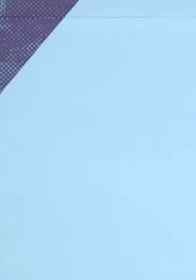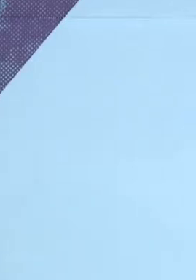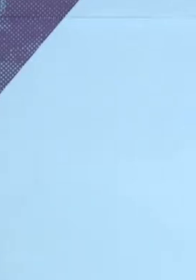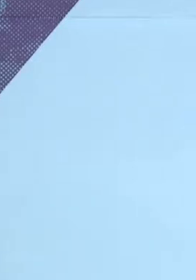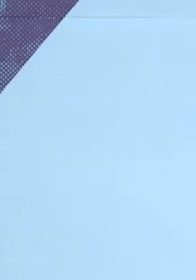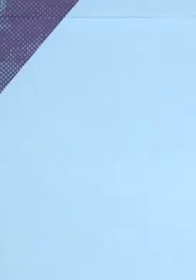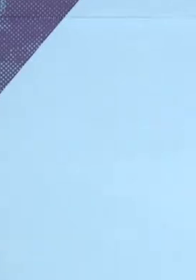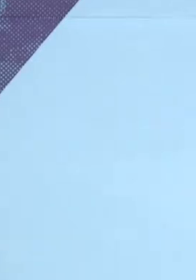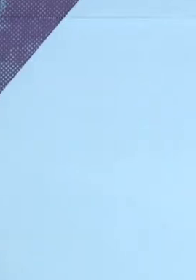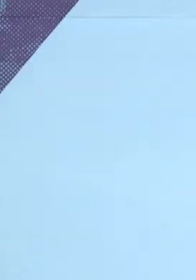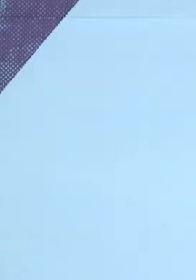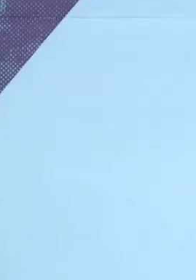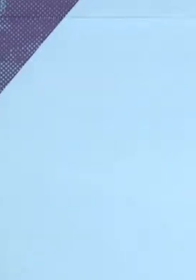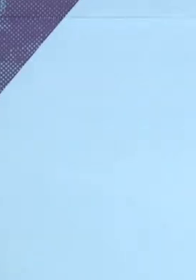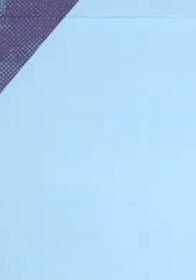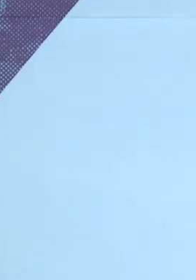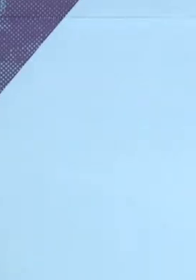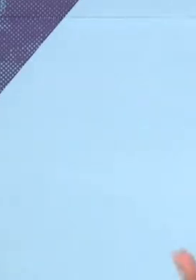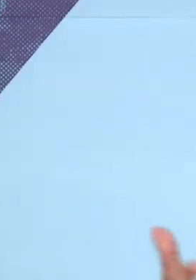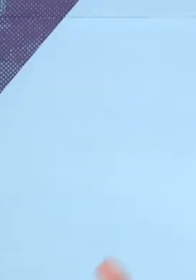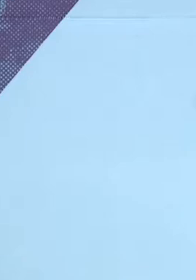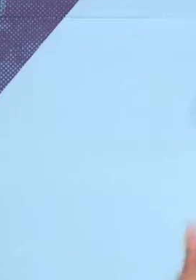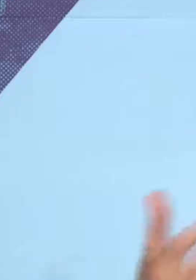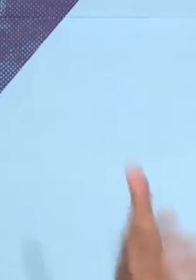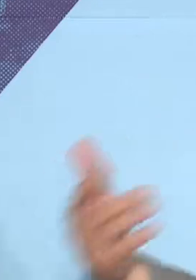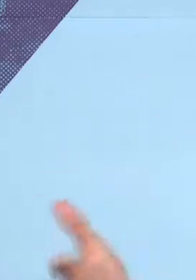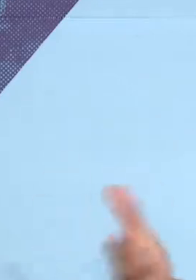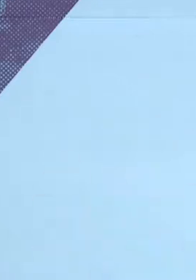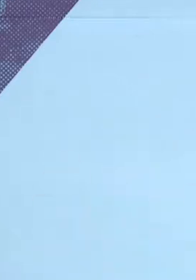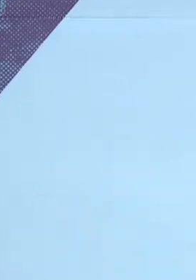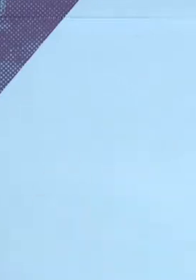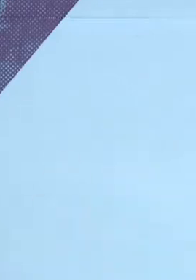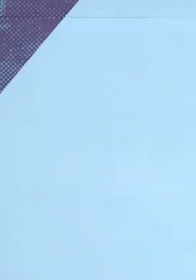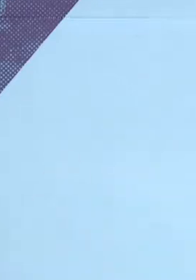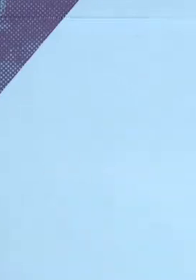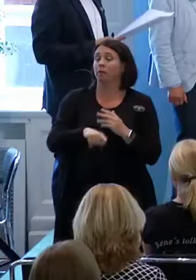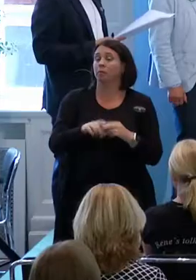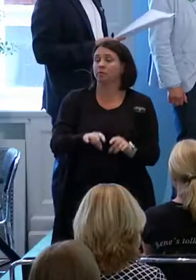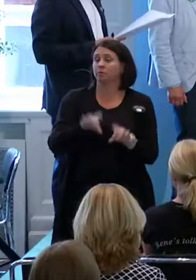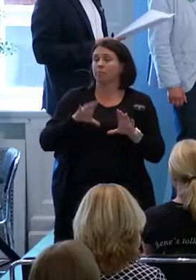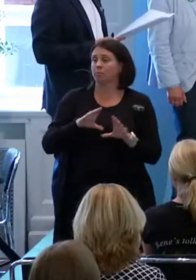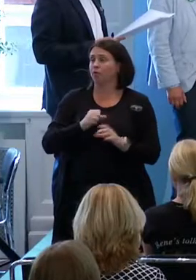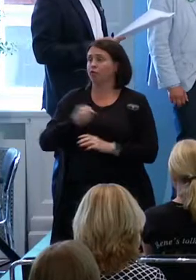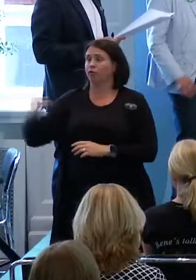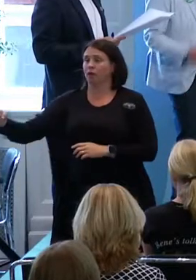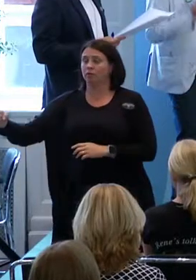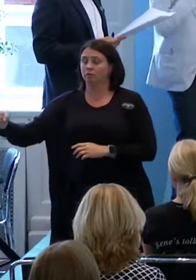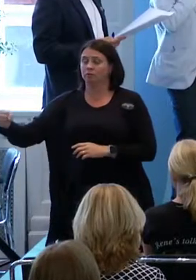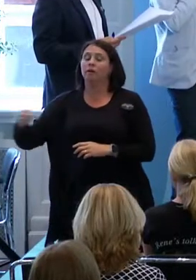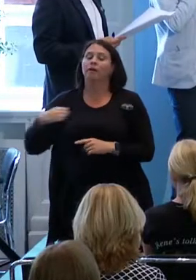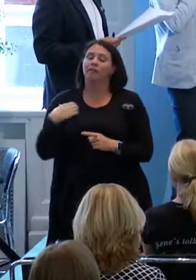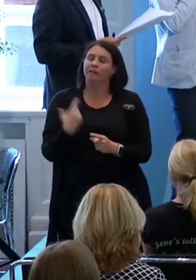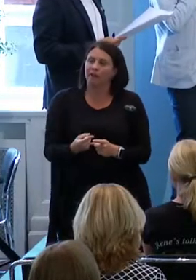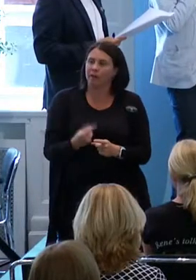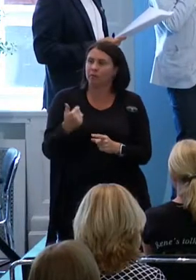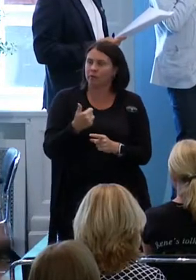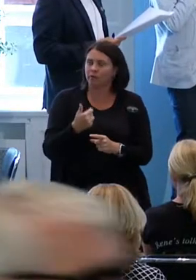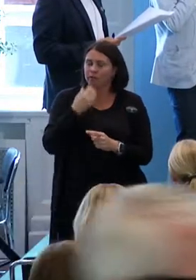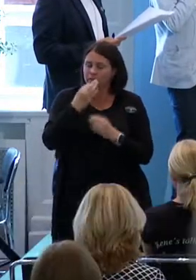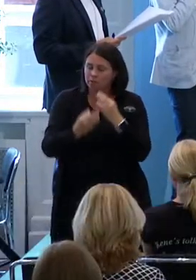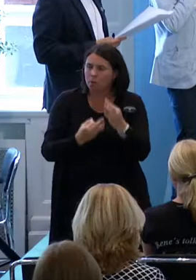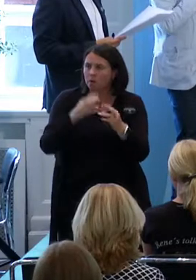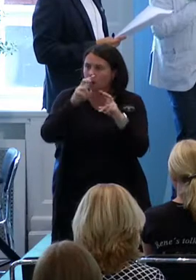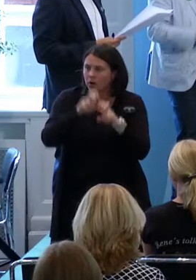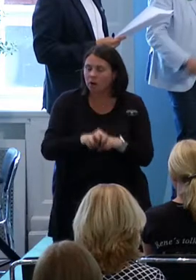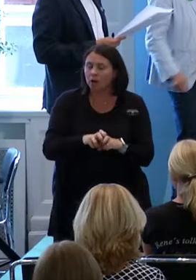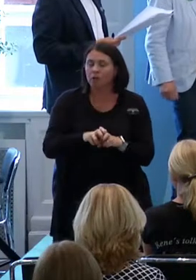och betydelse och där vi kan leva så som vi vill utan att vi måste lämna de samhällena. Det behöver vi också göra. För den här